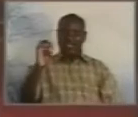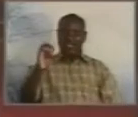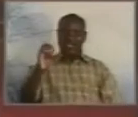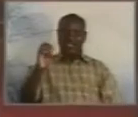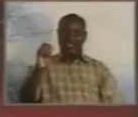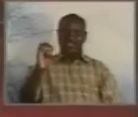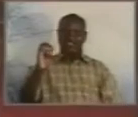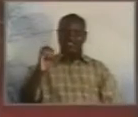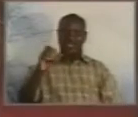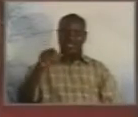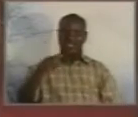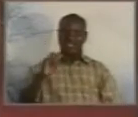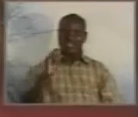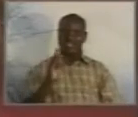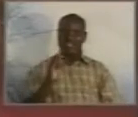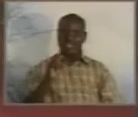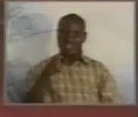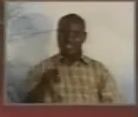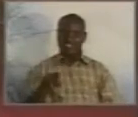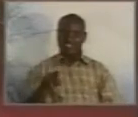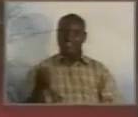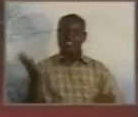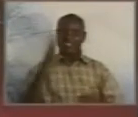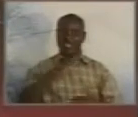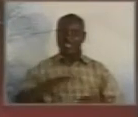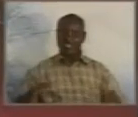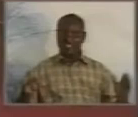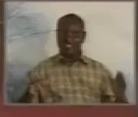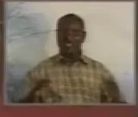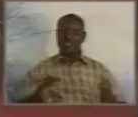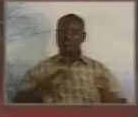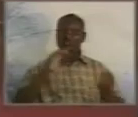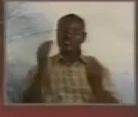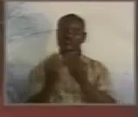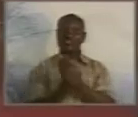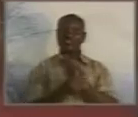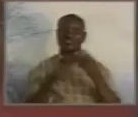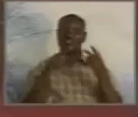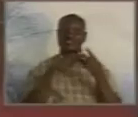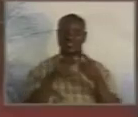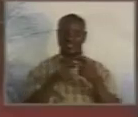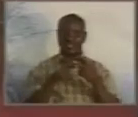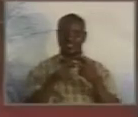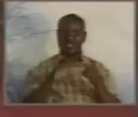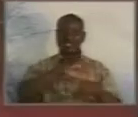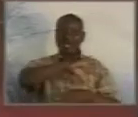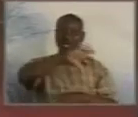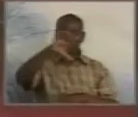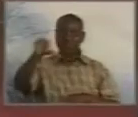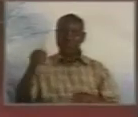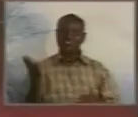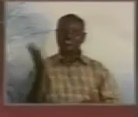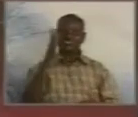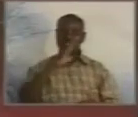zwe tena na lesen ningi zina mwe wa pw 201 mwezi hu lakini